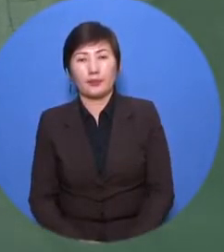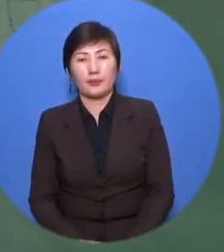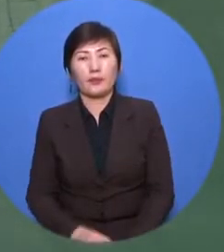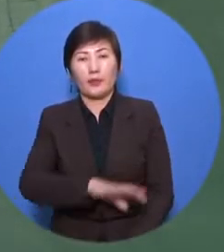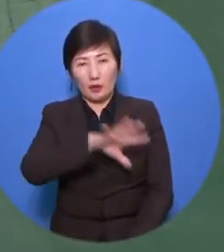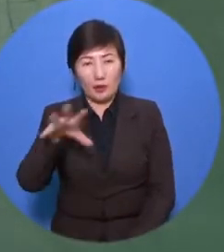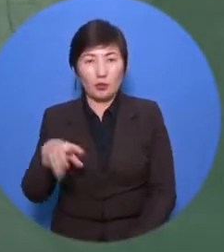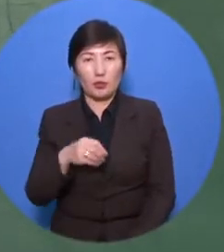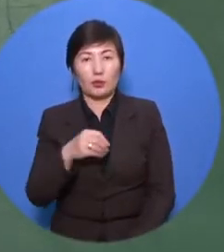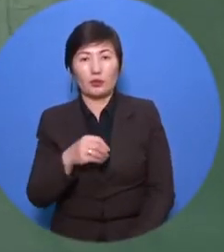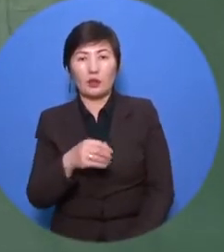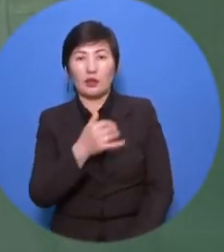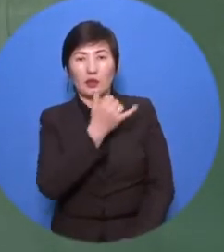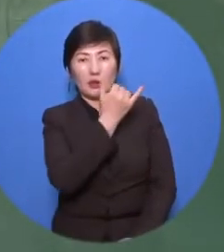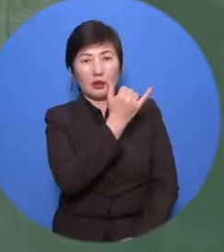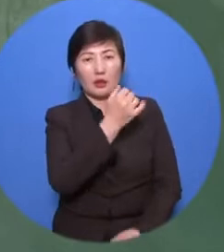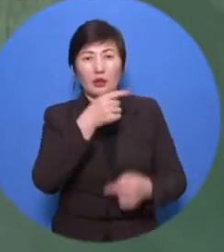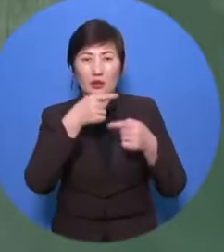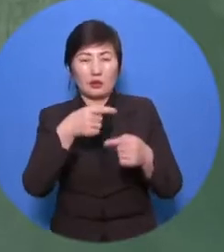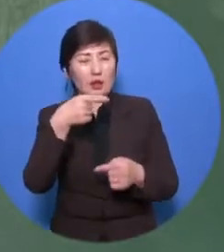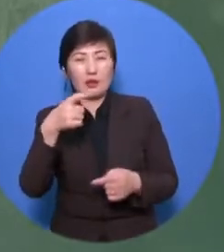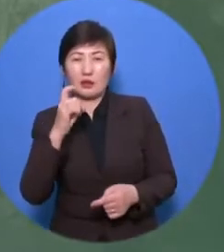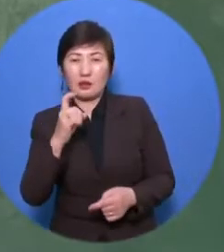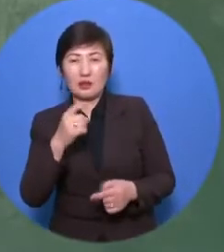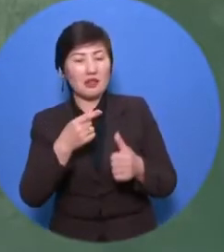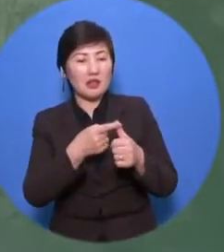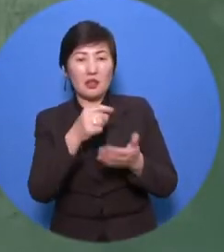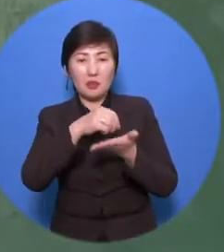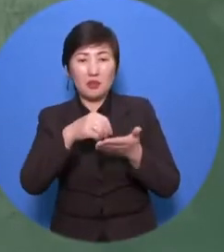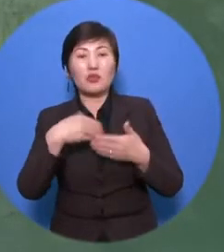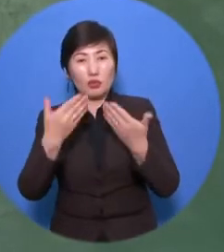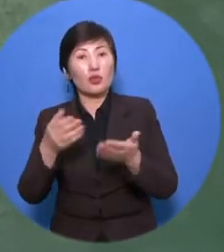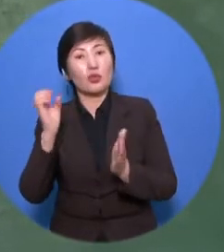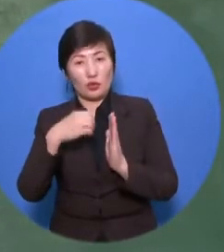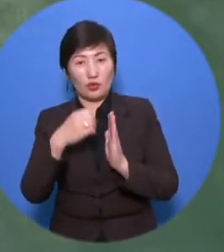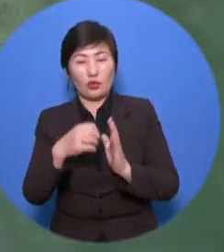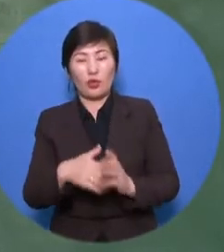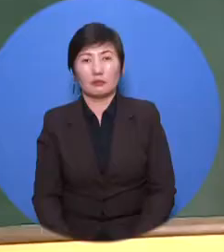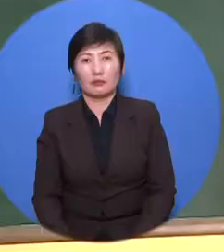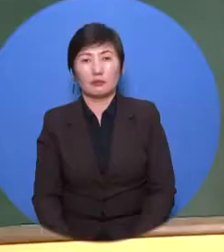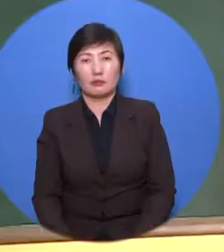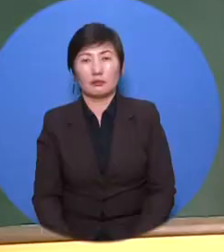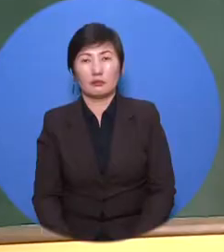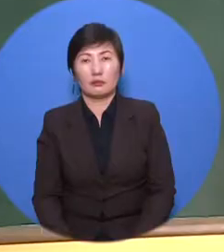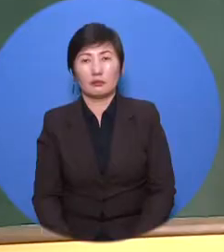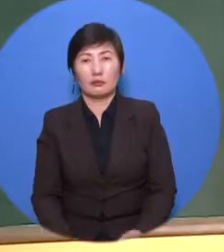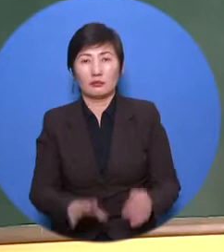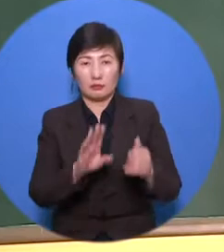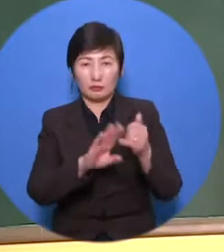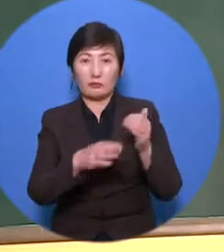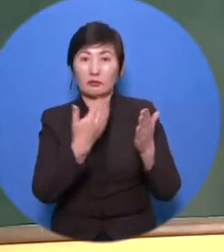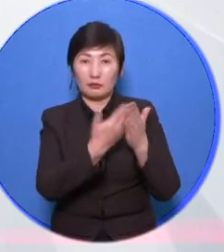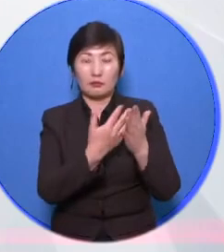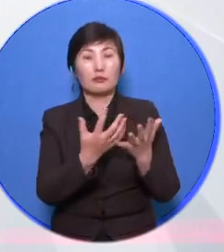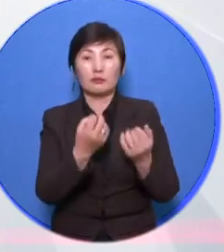дээрээ y тэнцүү хасах x гэсэн дэгштгэлээ бичиж өгнө. За дараагийн жишээг